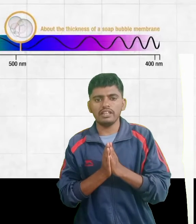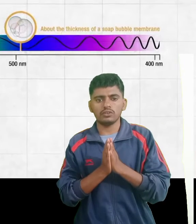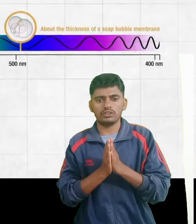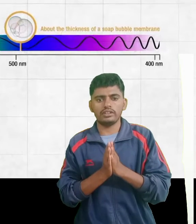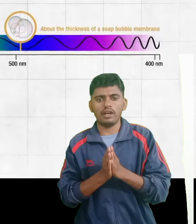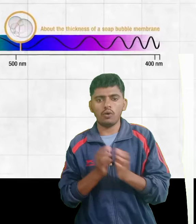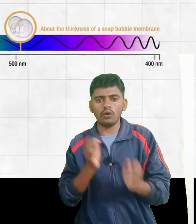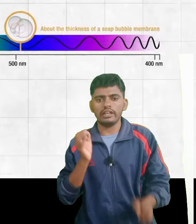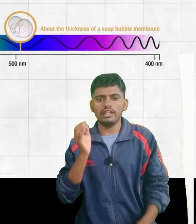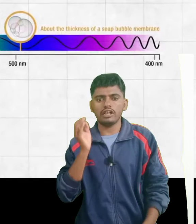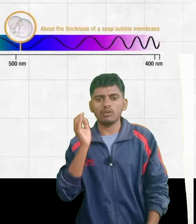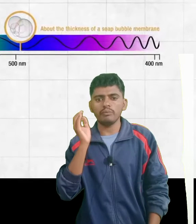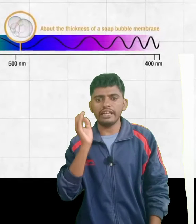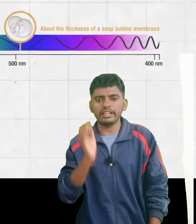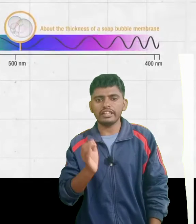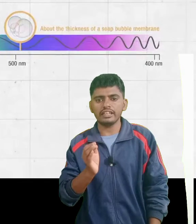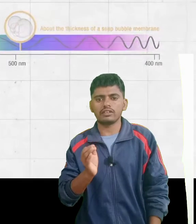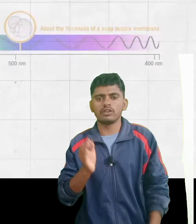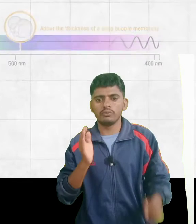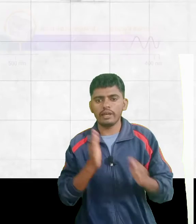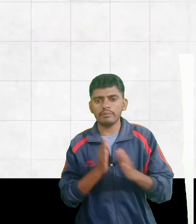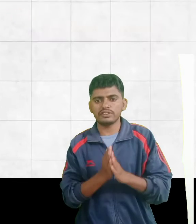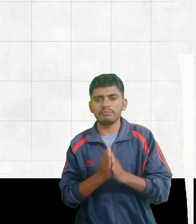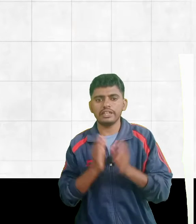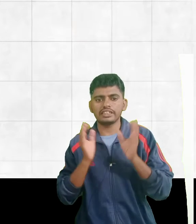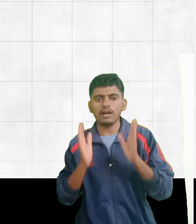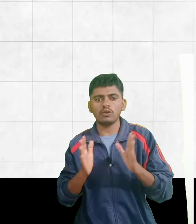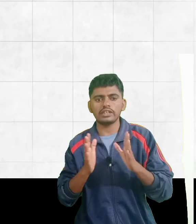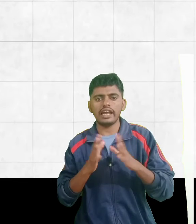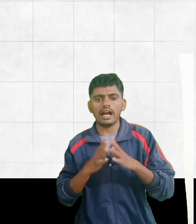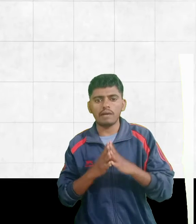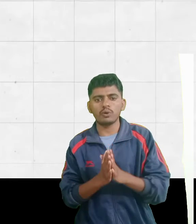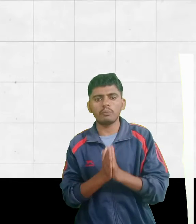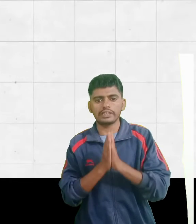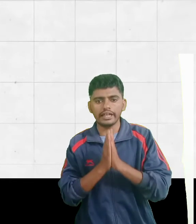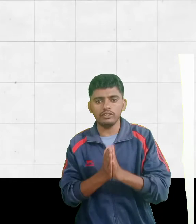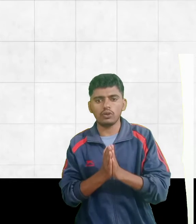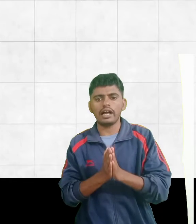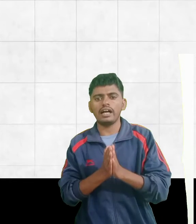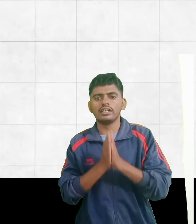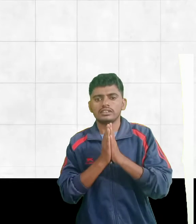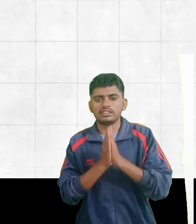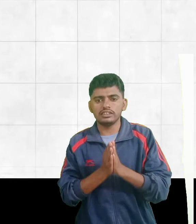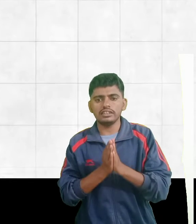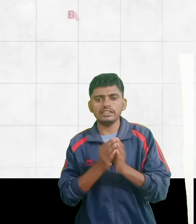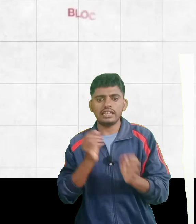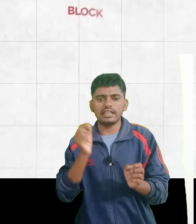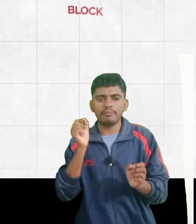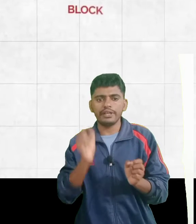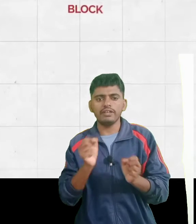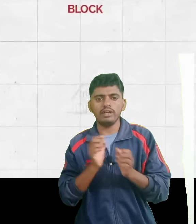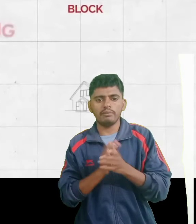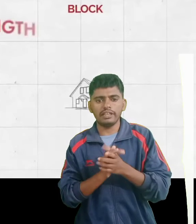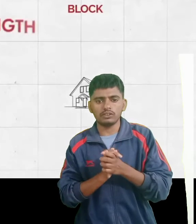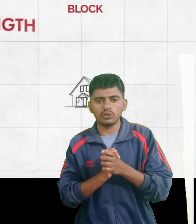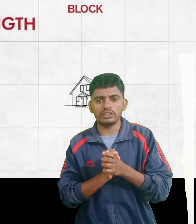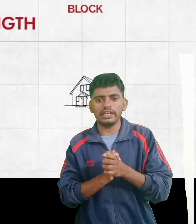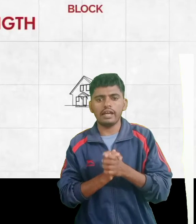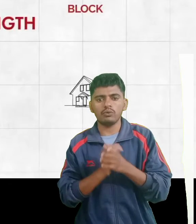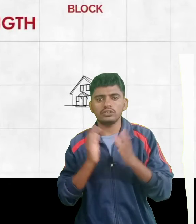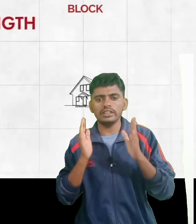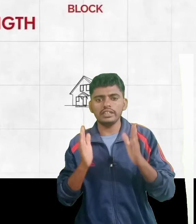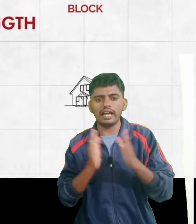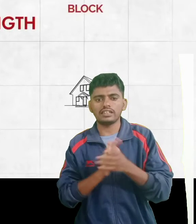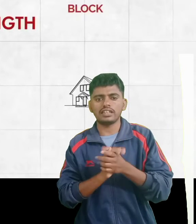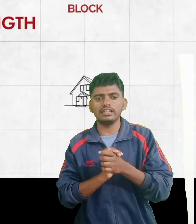बड़ी वेवलेंथ होती है। और इलेक्ट्रोमैग्नेटिक वेव्स में क्या होता है आपको पता ही होगा, जितनी ज्यादा बड़ी वेवलेंथ